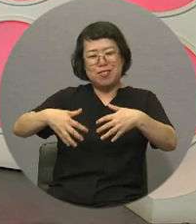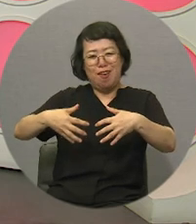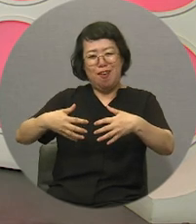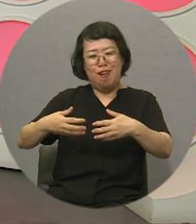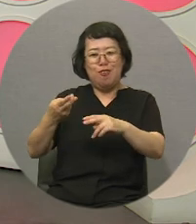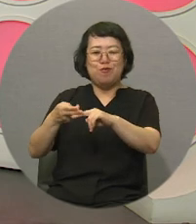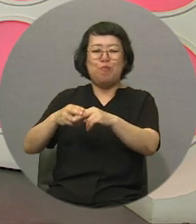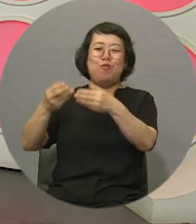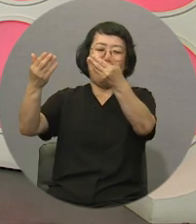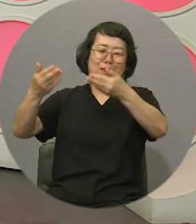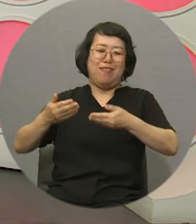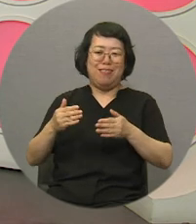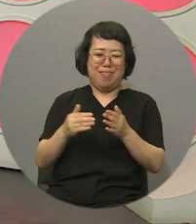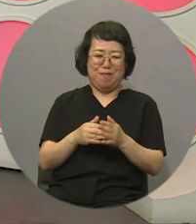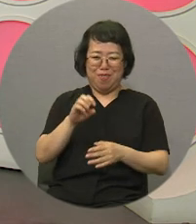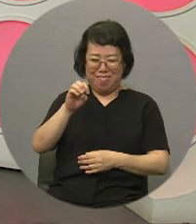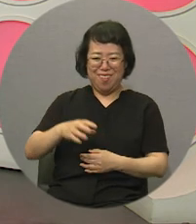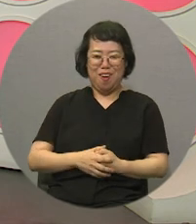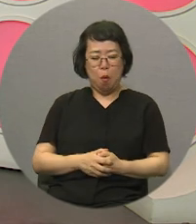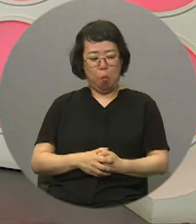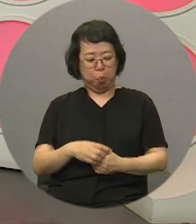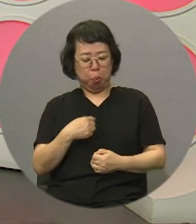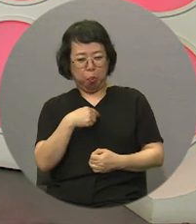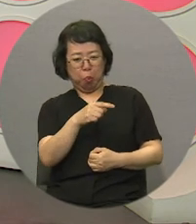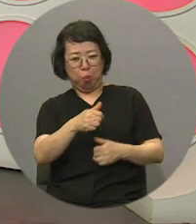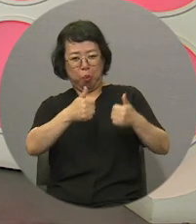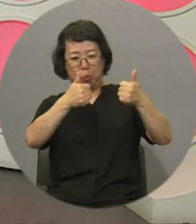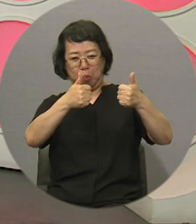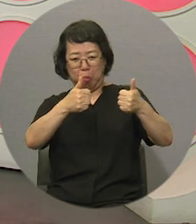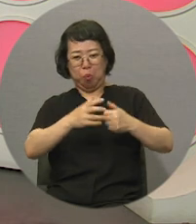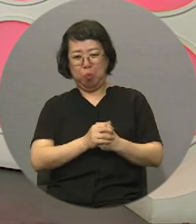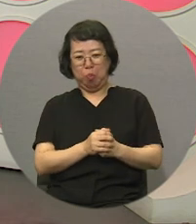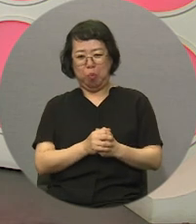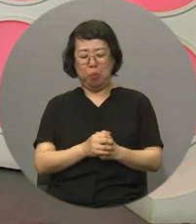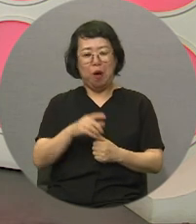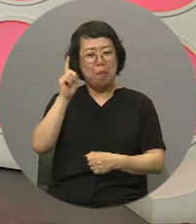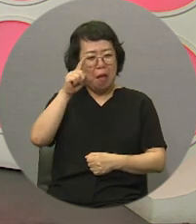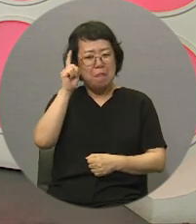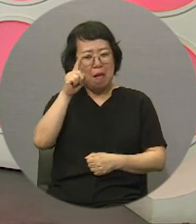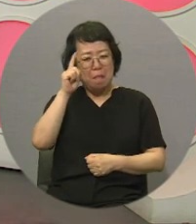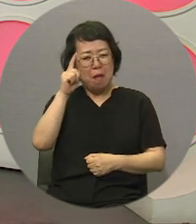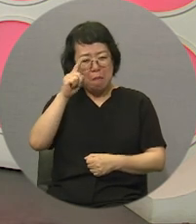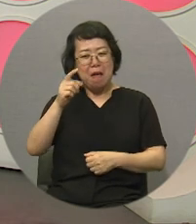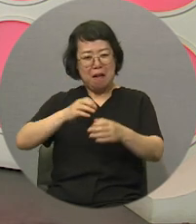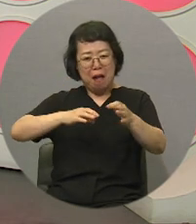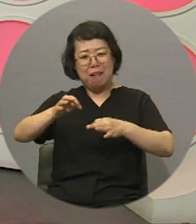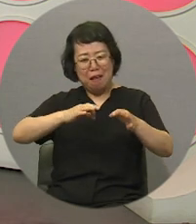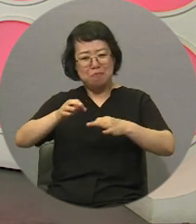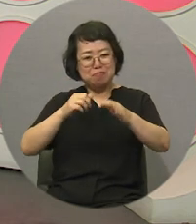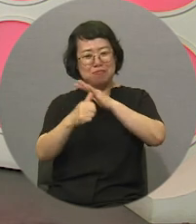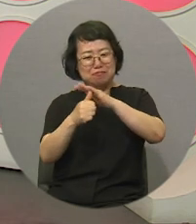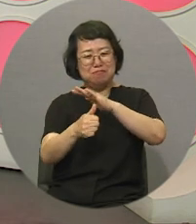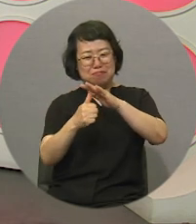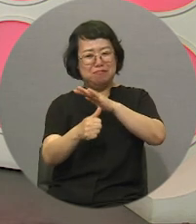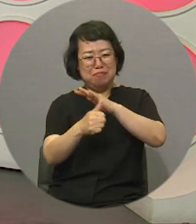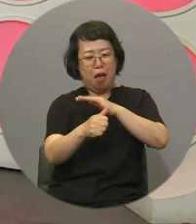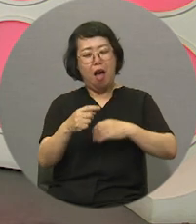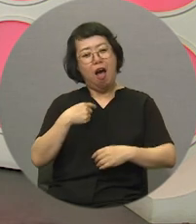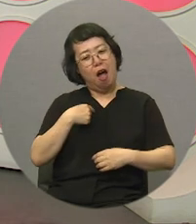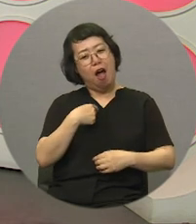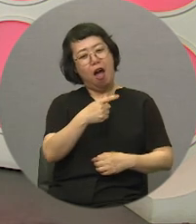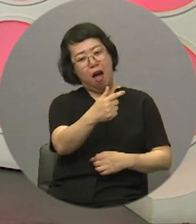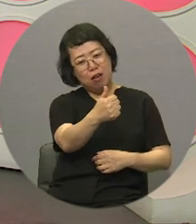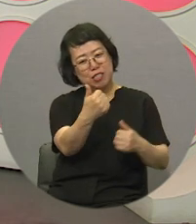재치 있는 이야기를 들은 뒤로 저는 틈만 나면 노점으로 가서 그날그날 저에게 있었던 일과